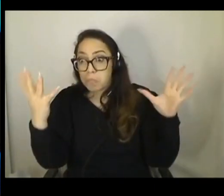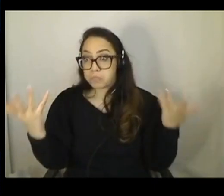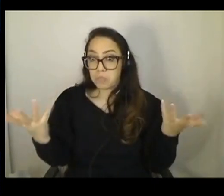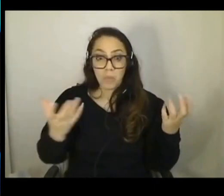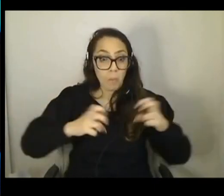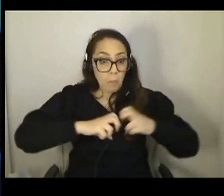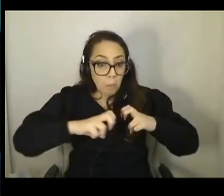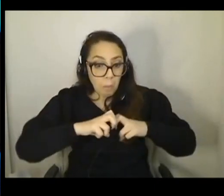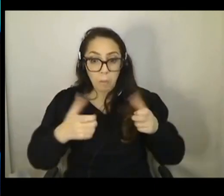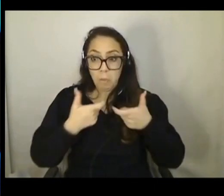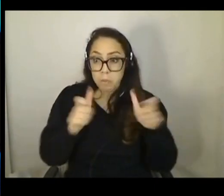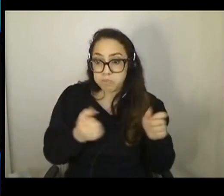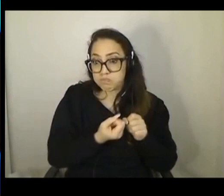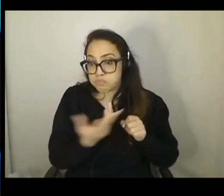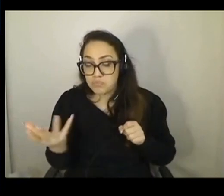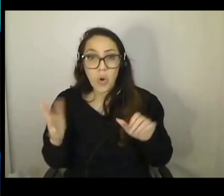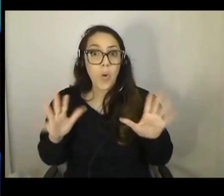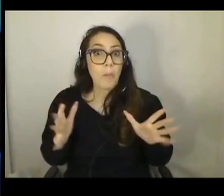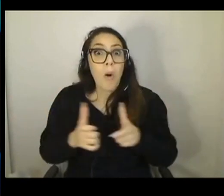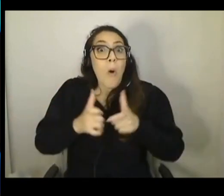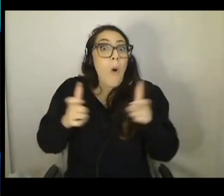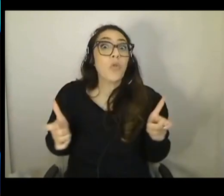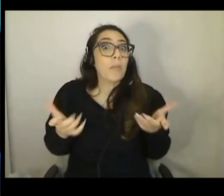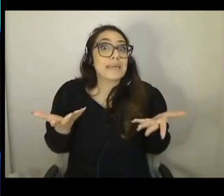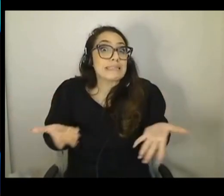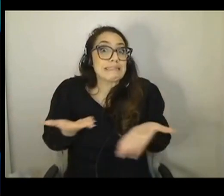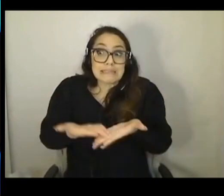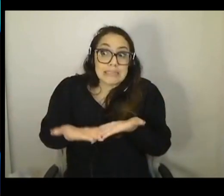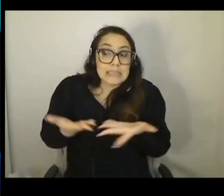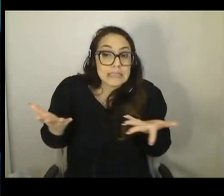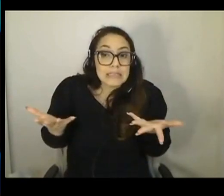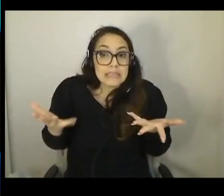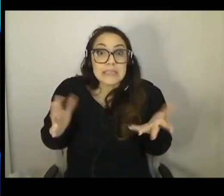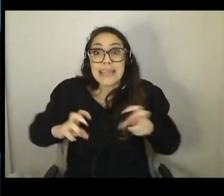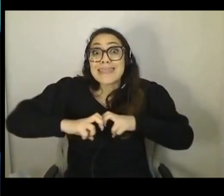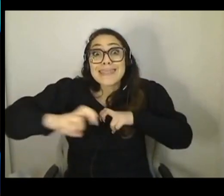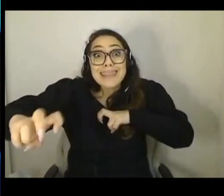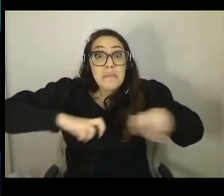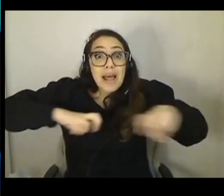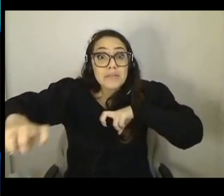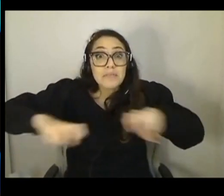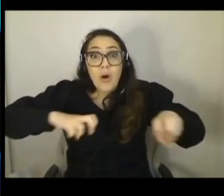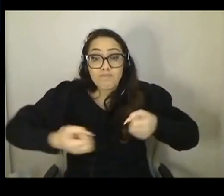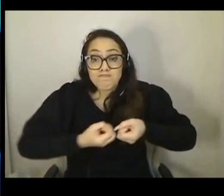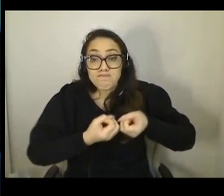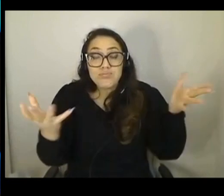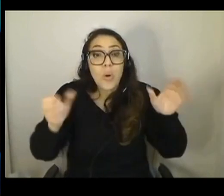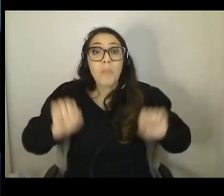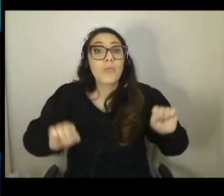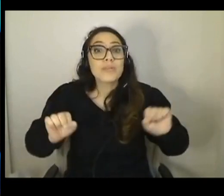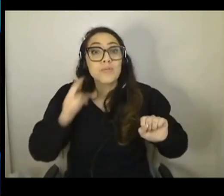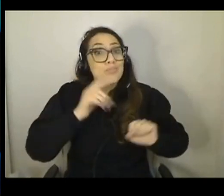que l'entreprise envisage le déplacement multimodal des